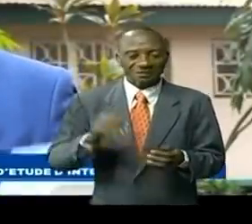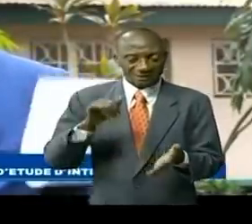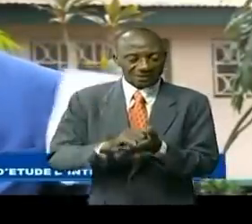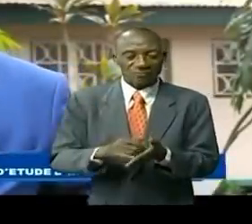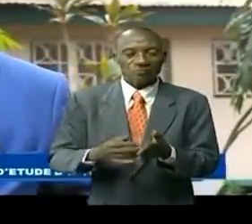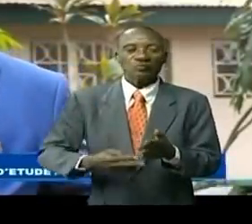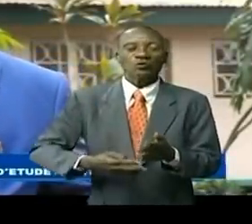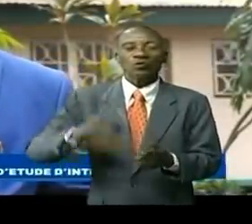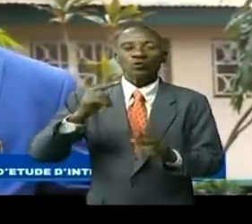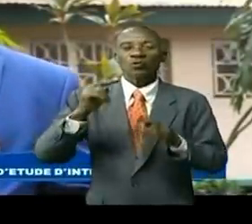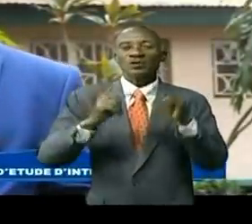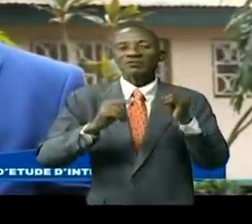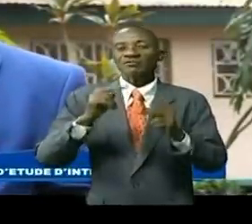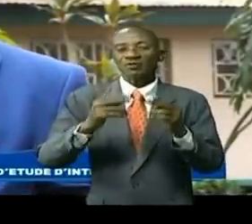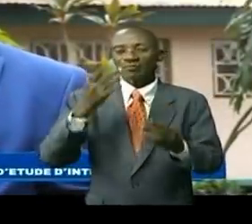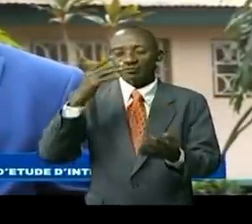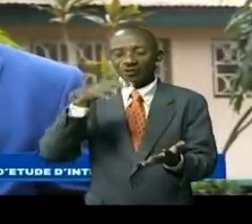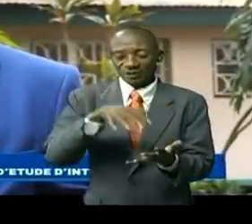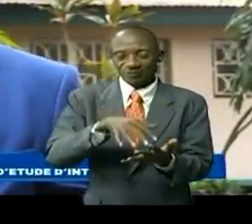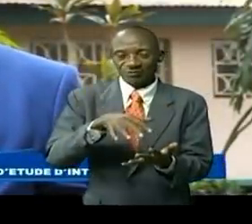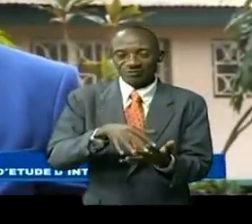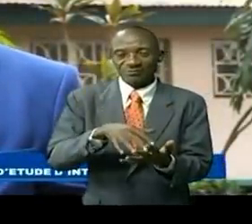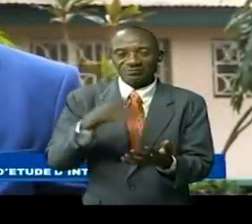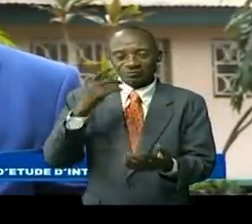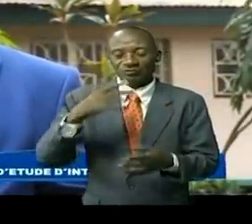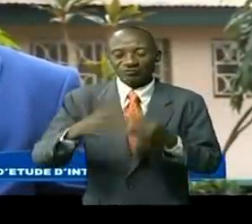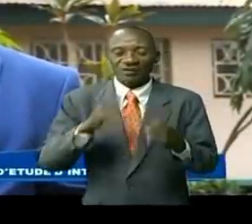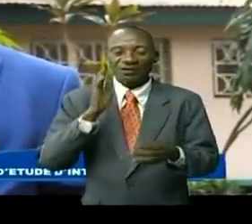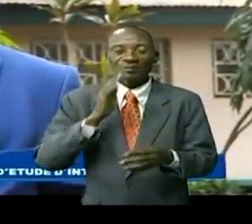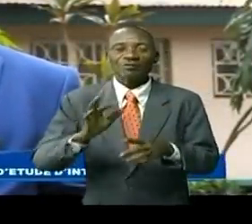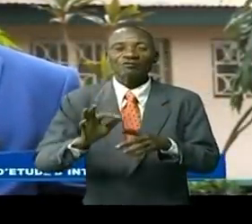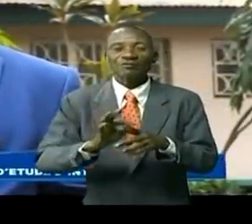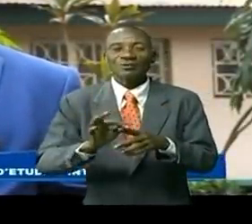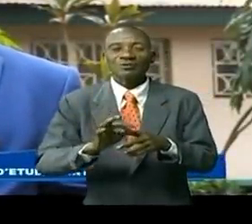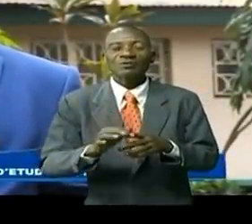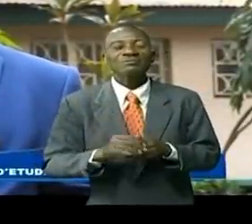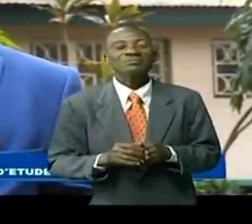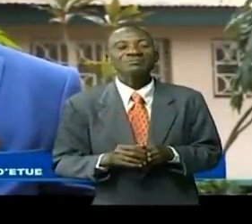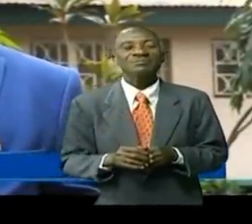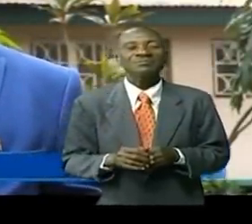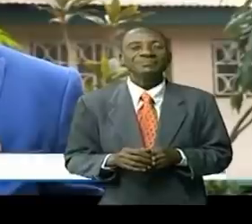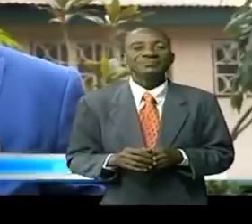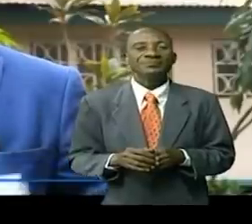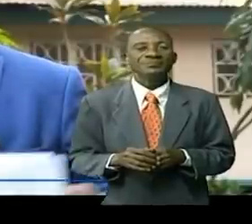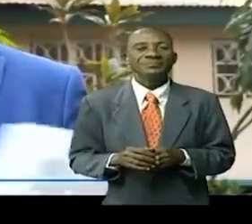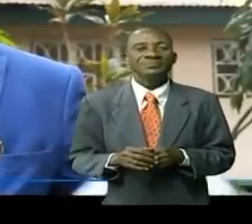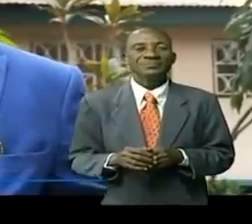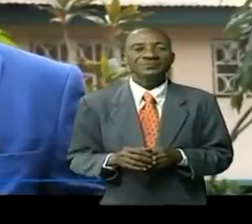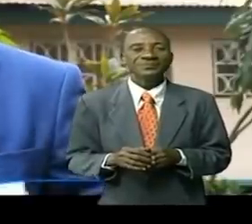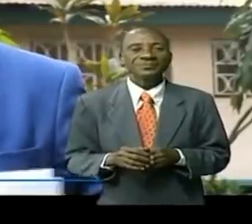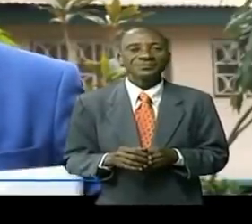a dans ses volets la formation. La formation. Et cette formation, c'est